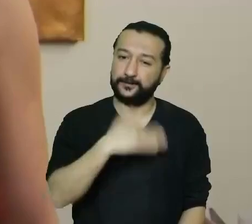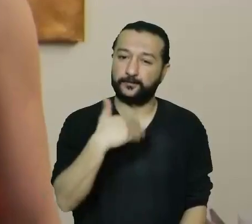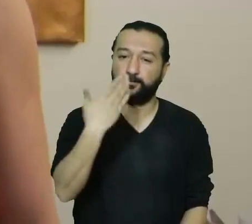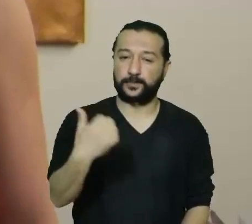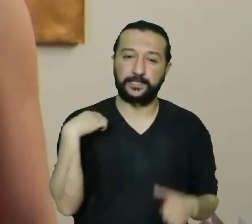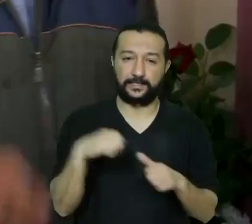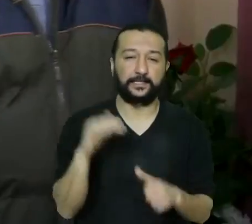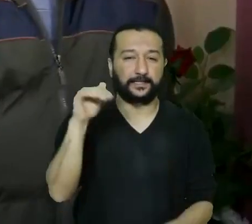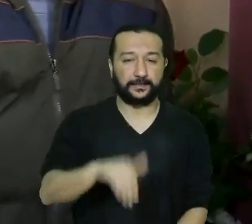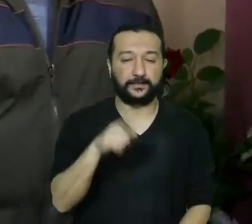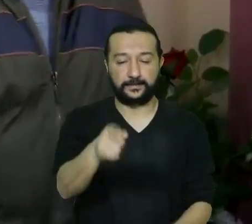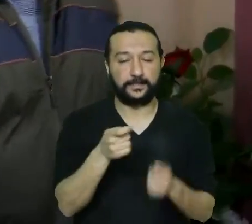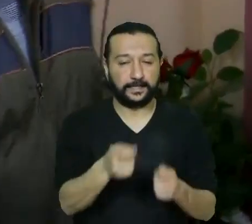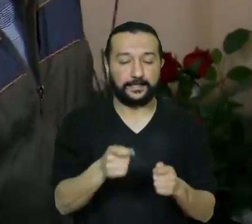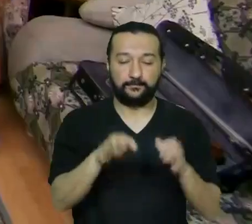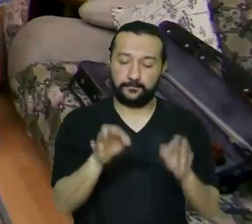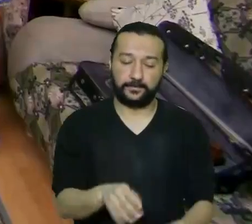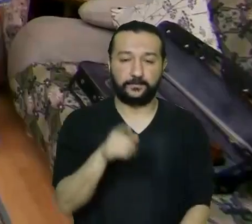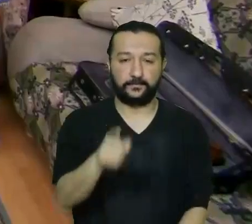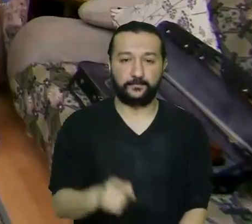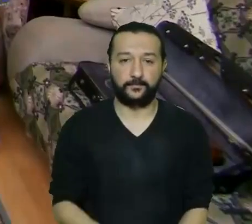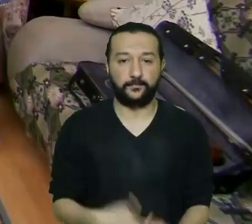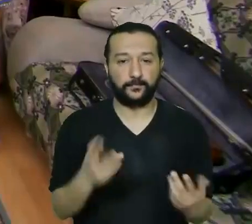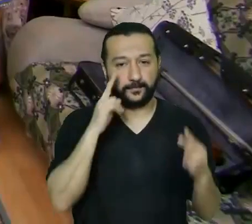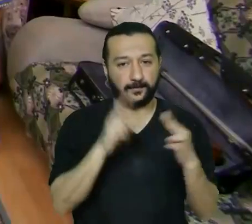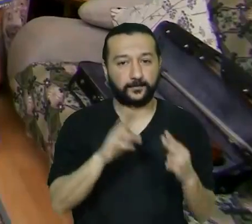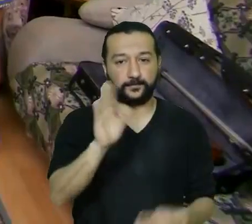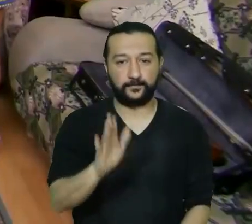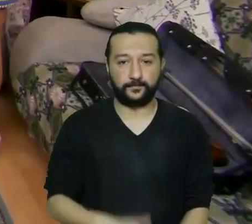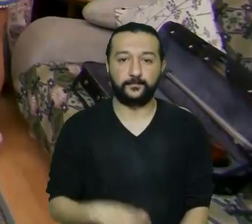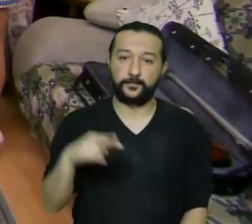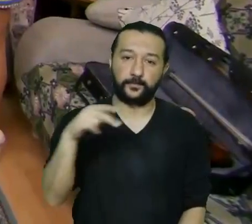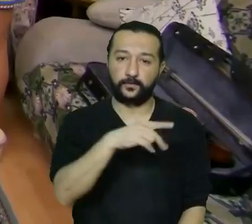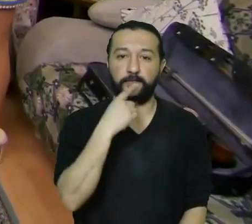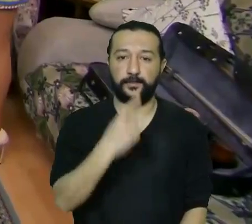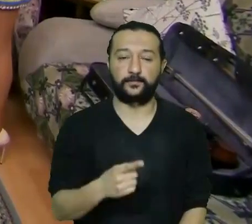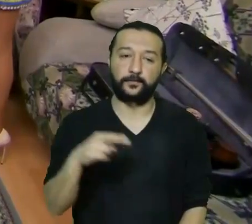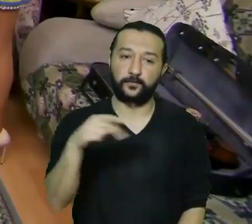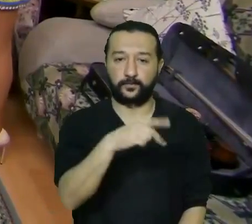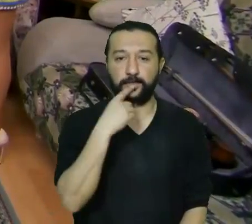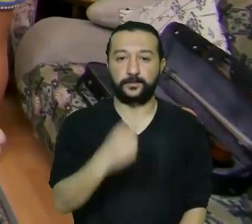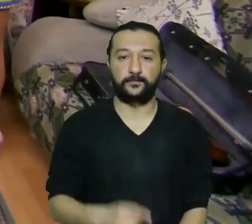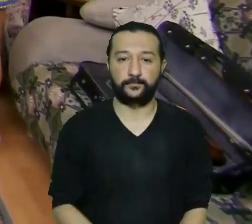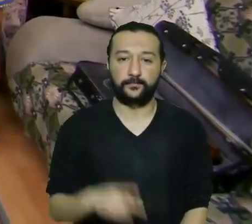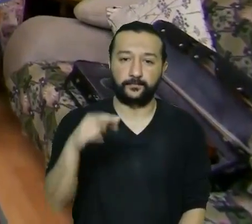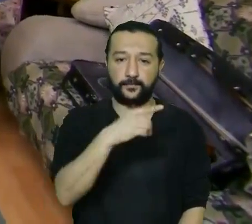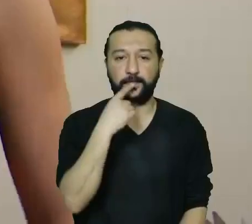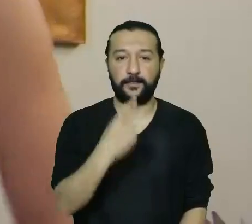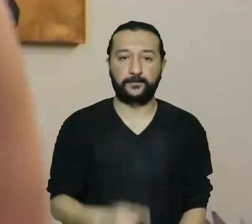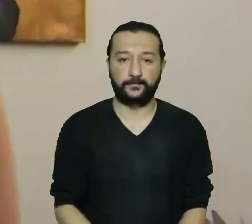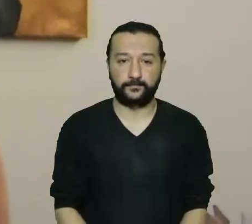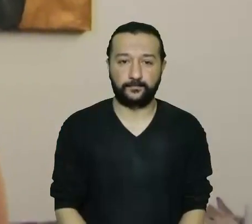yine geliriz. Siz derse başlayın. Görüşmek üzere. Yürü. Sağ olun. Yürü. Yürü. Yürü dedim.